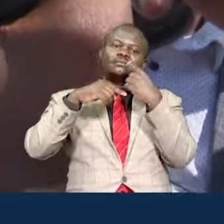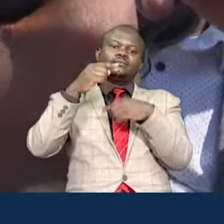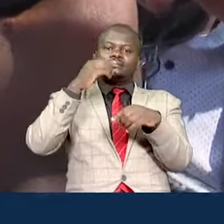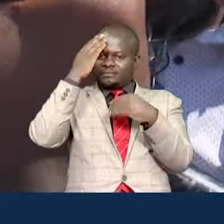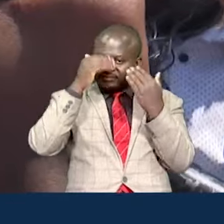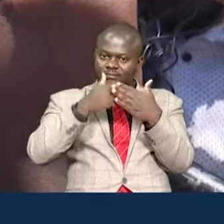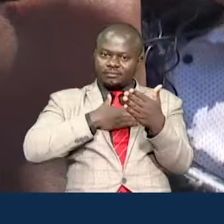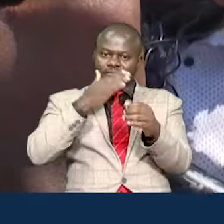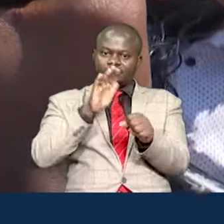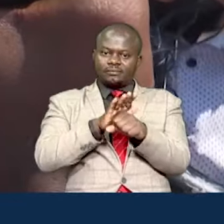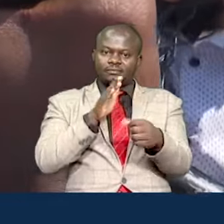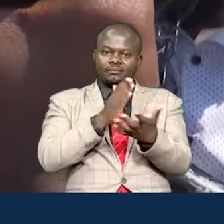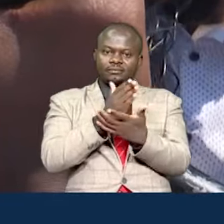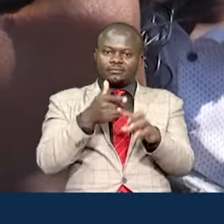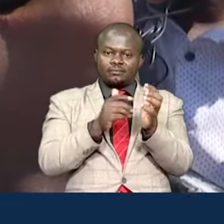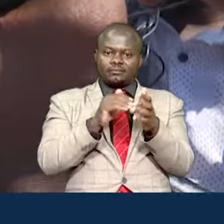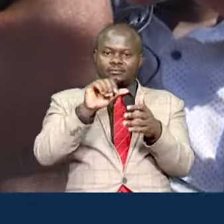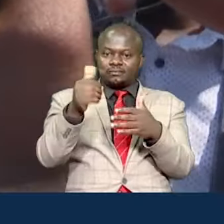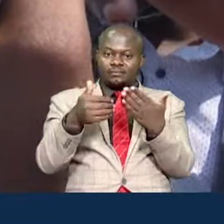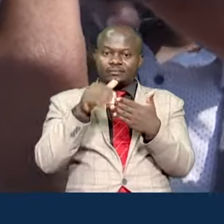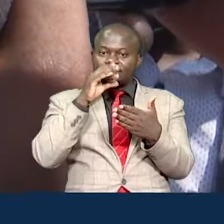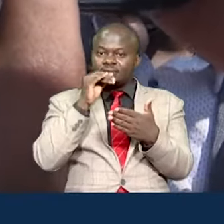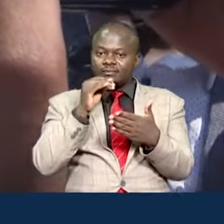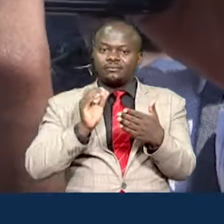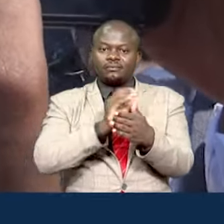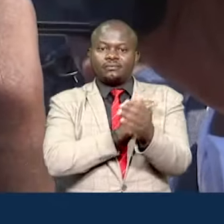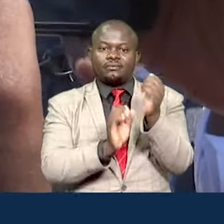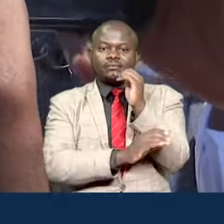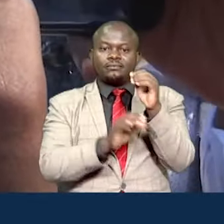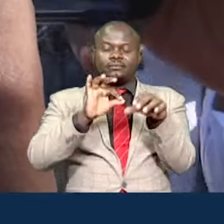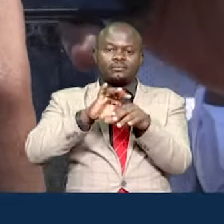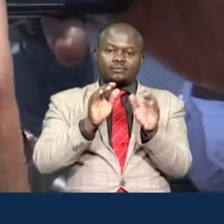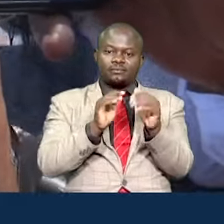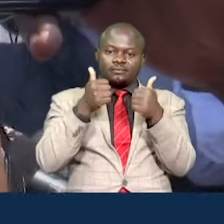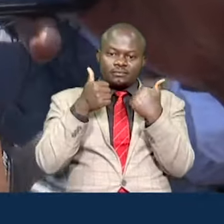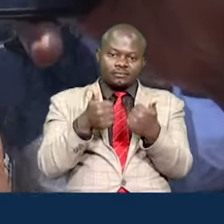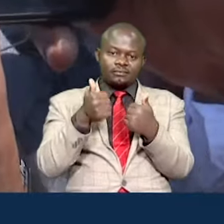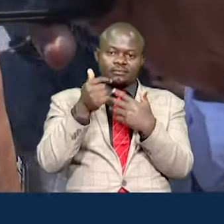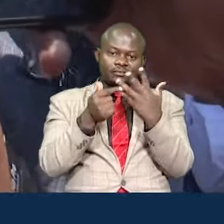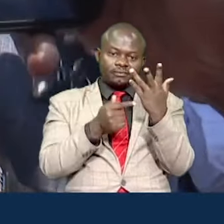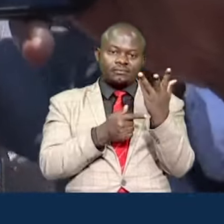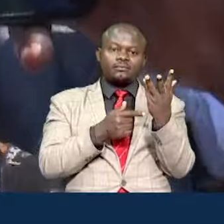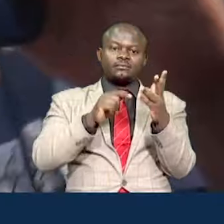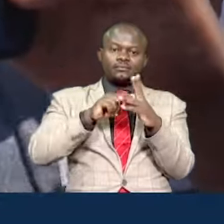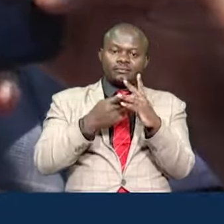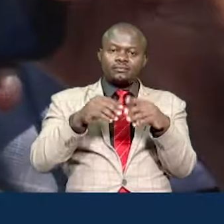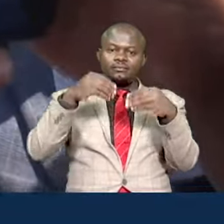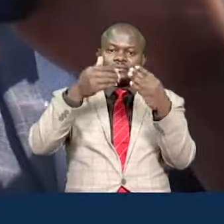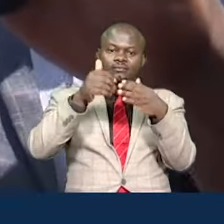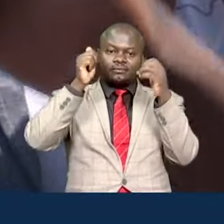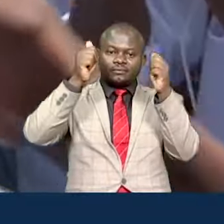cyane. Ariko mu by'ukuri n'ikindi kintu umuntu yavuga nuko na komisiyo y'igihugu y'amatora yabiteguye neza, ubona ko ibintu byateguwe neza kuva tutangaza